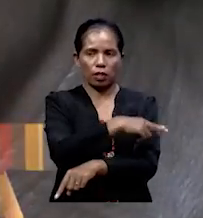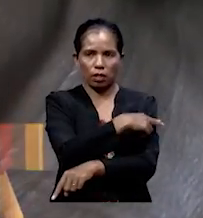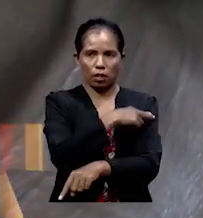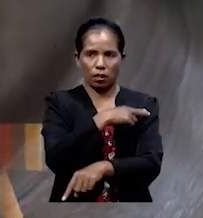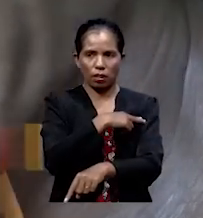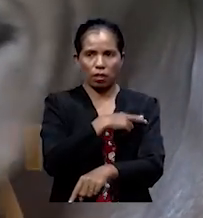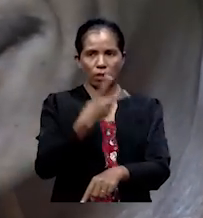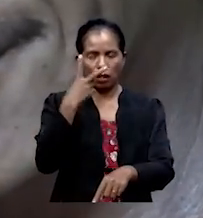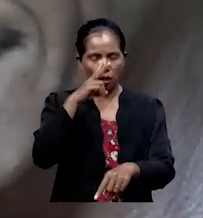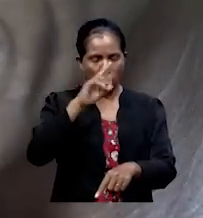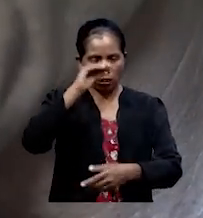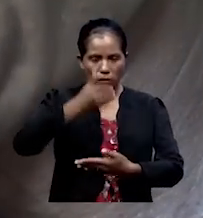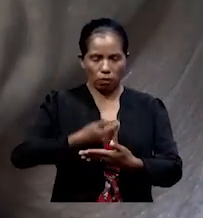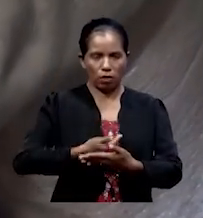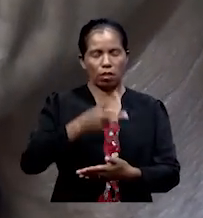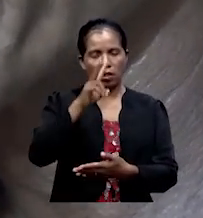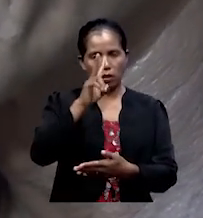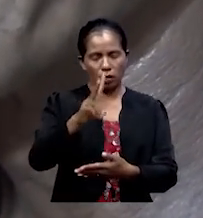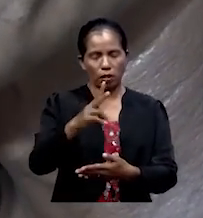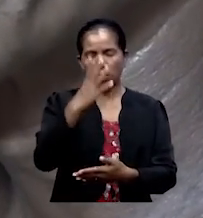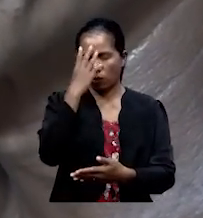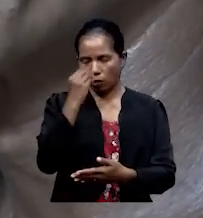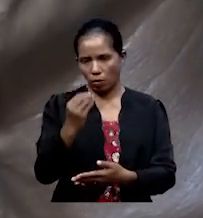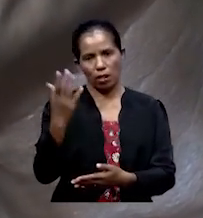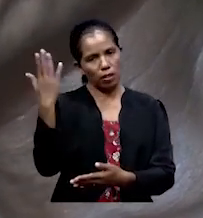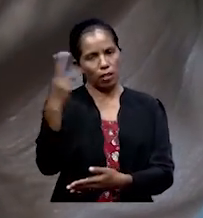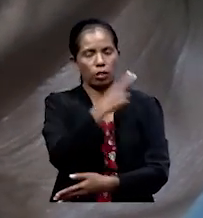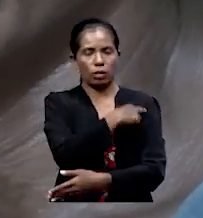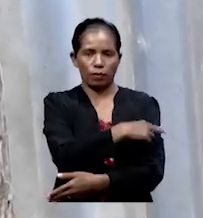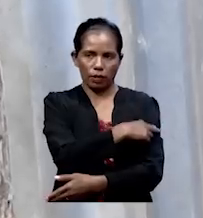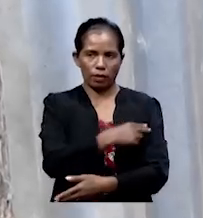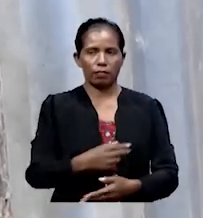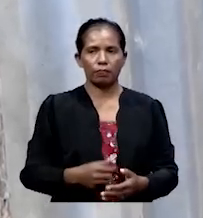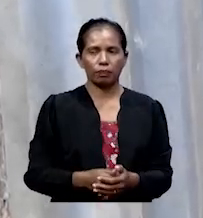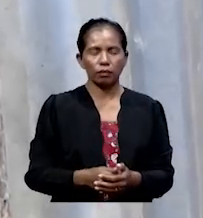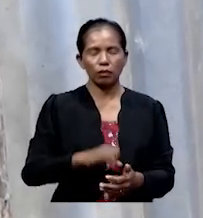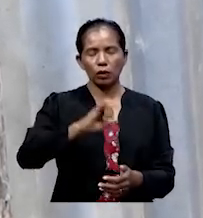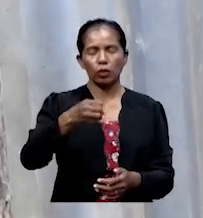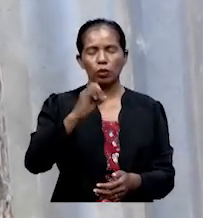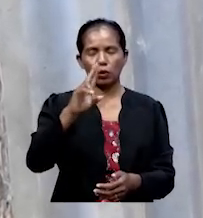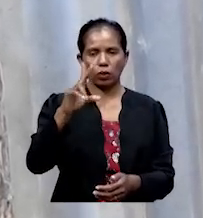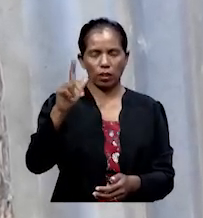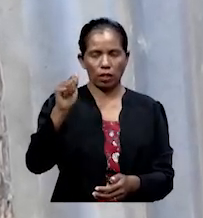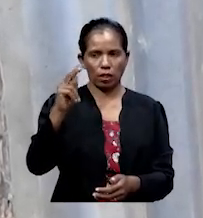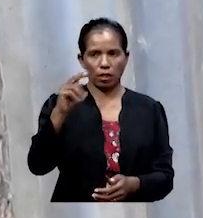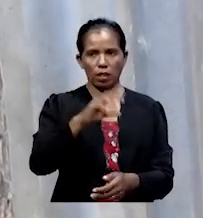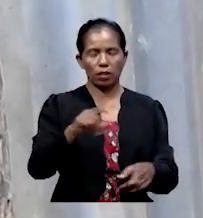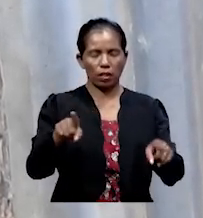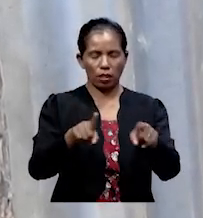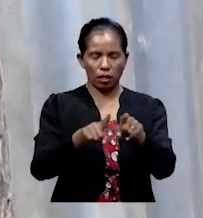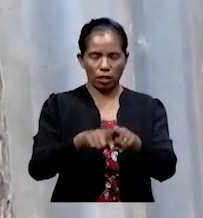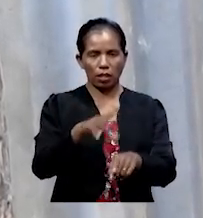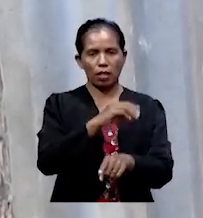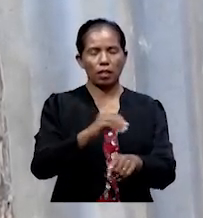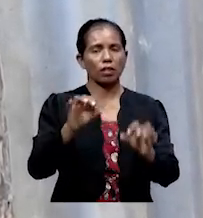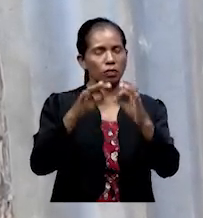Atu tau matam baniwang nen rua, nebese baisha hela ia hospital. Juliano nudar aman, hanesang ai maung familia